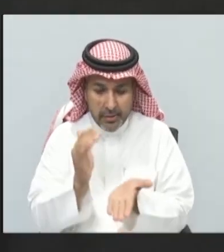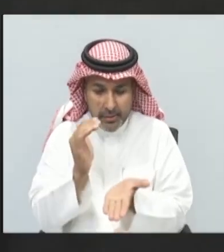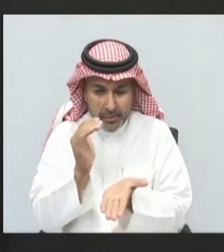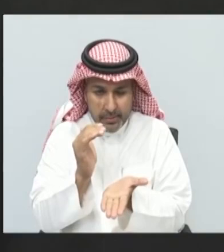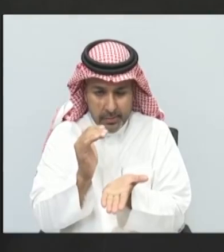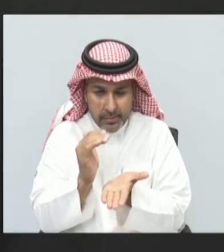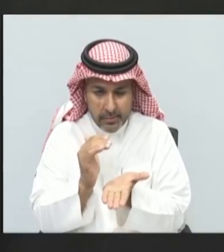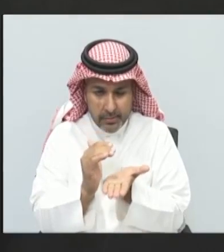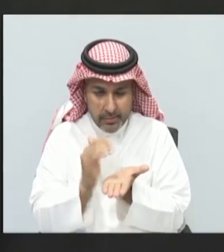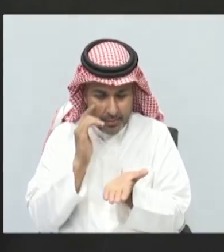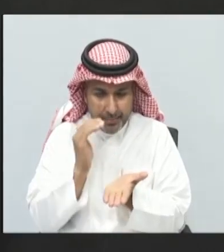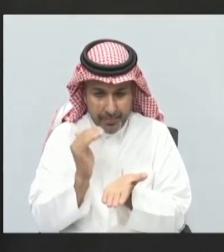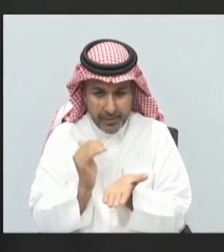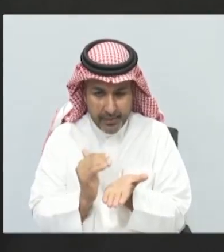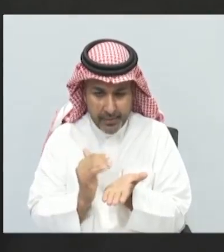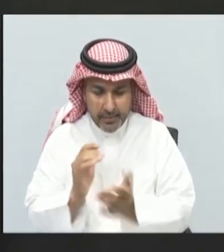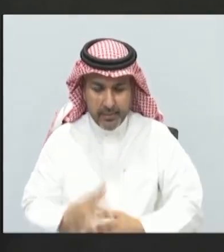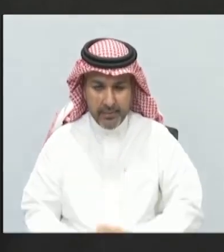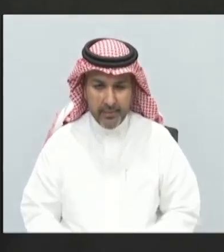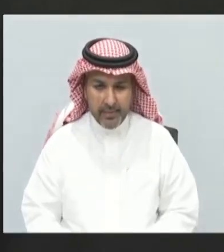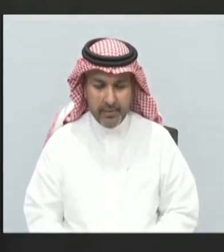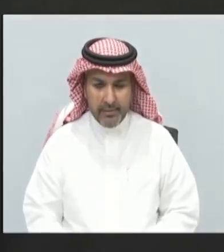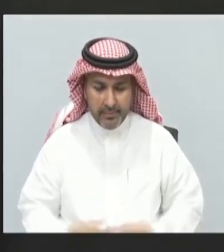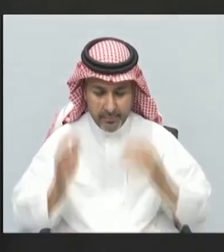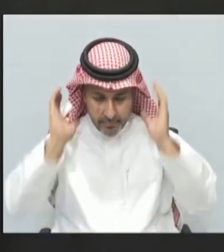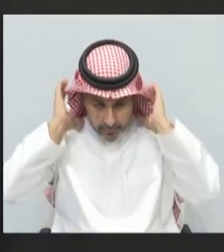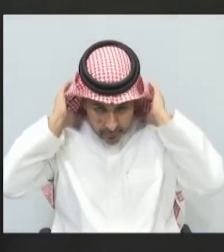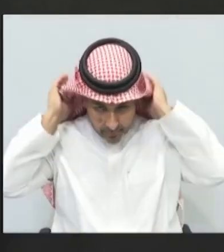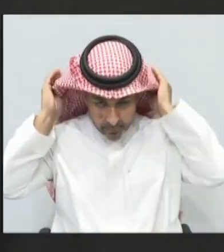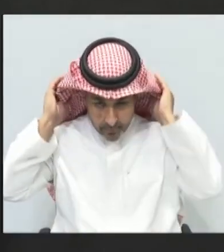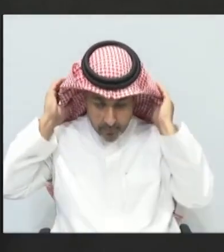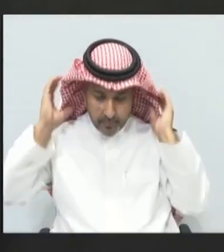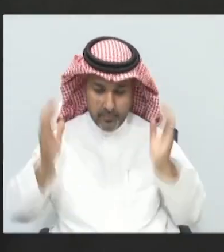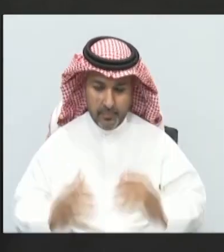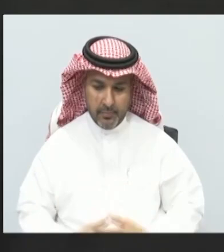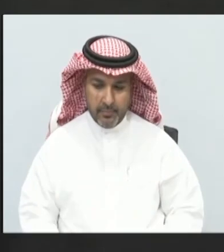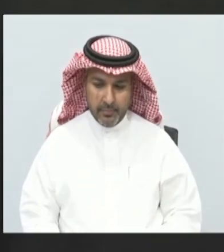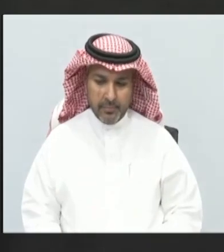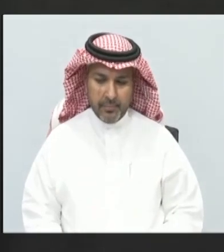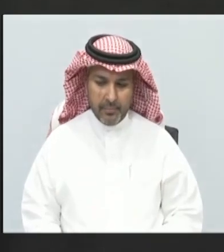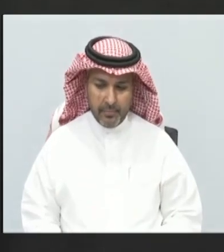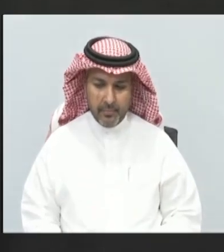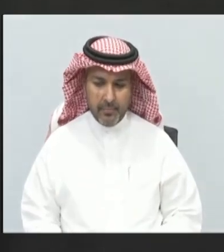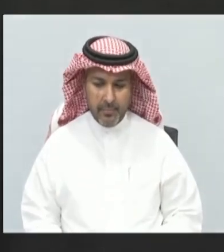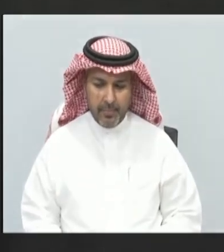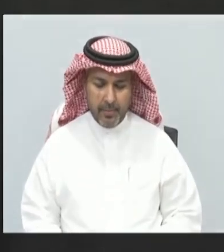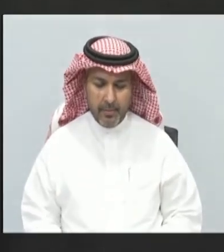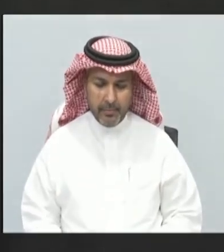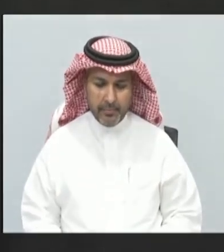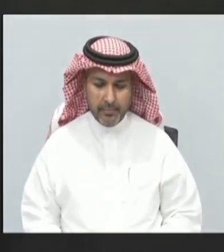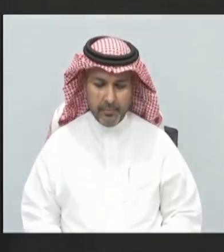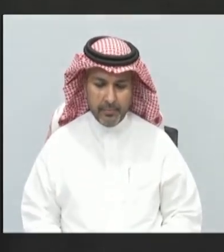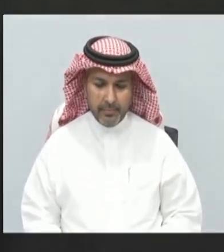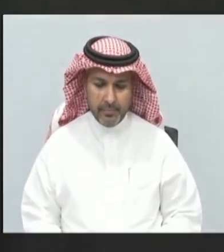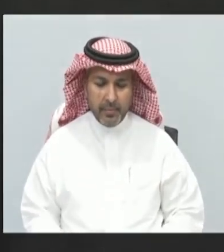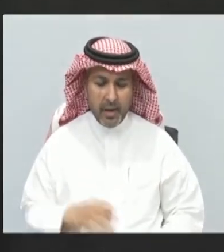بمعنى انه ممكن السياره تسرع تزيد سرعتها او ممكن ماذا تتباطئ فكلا الحالتين احنا